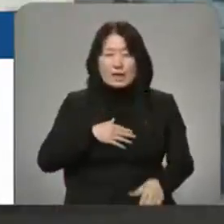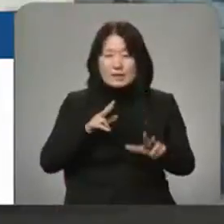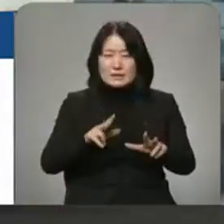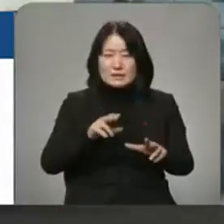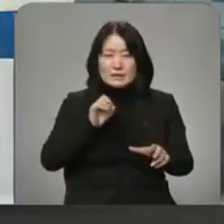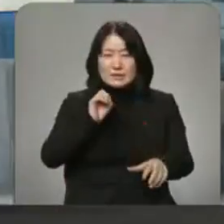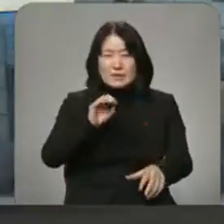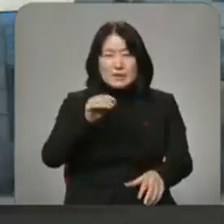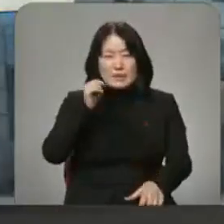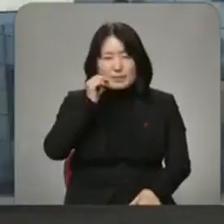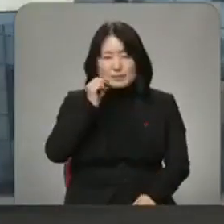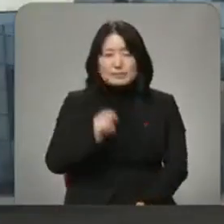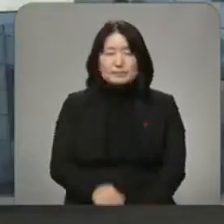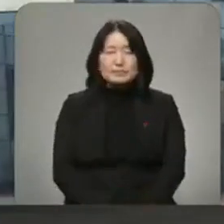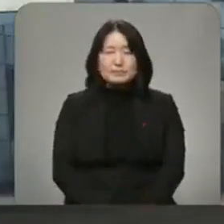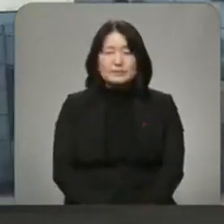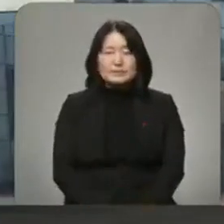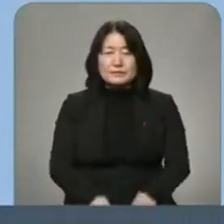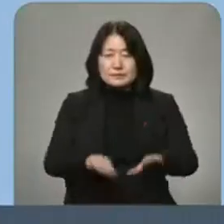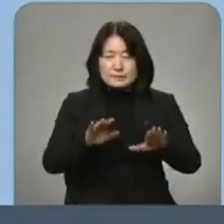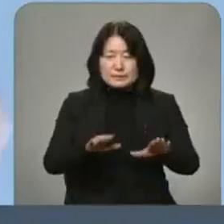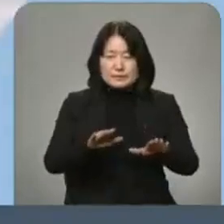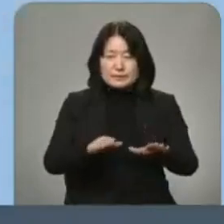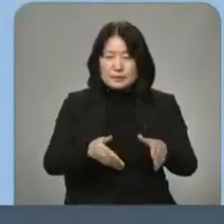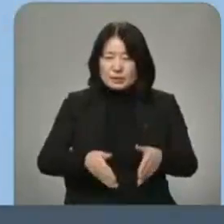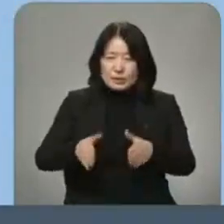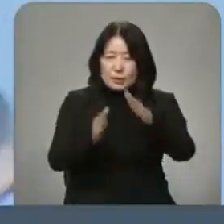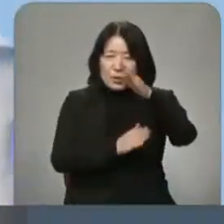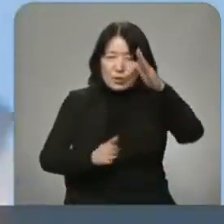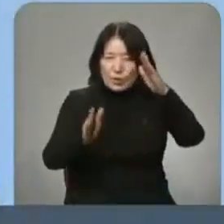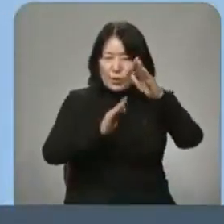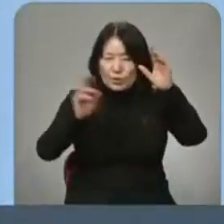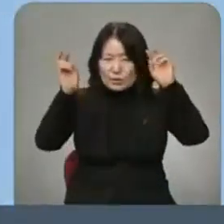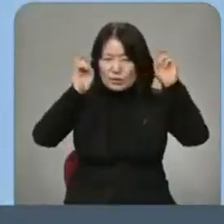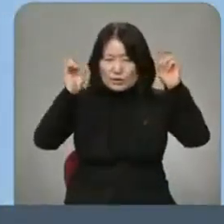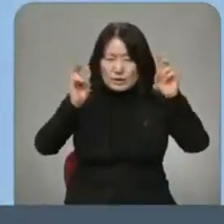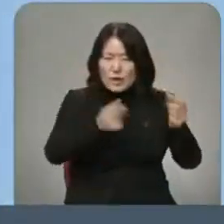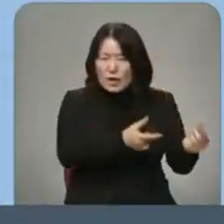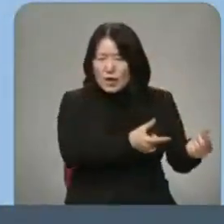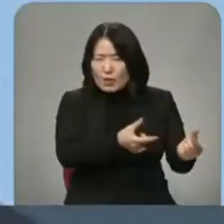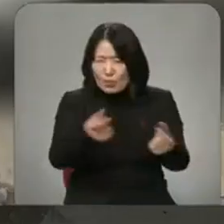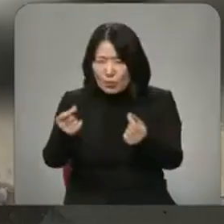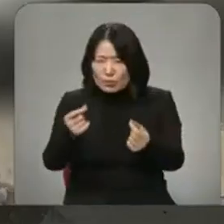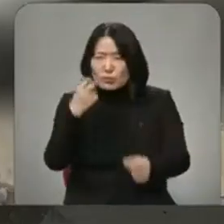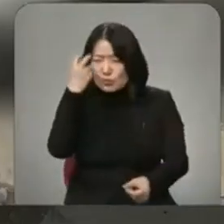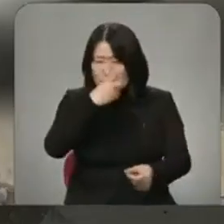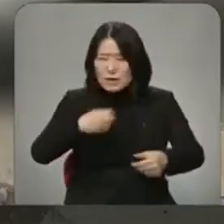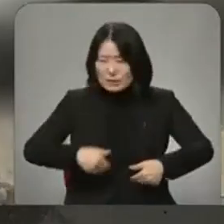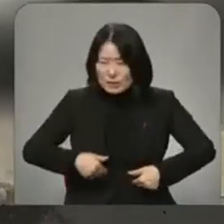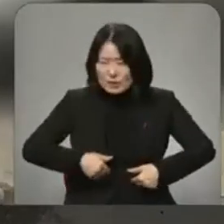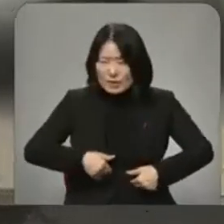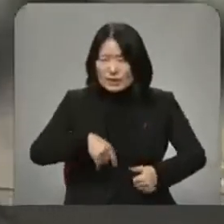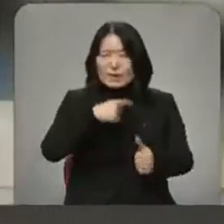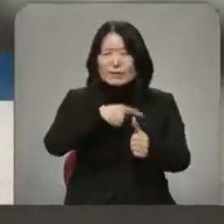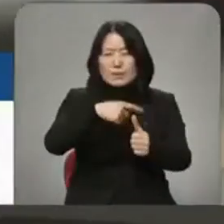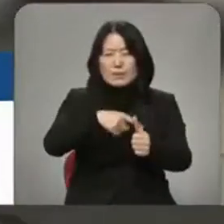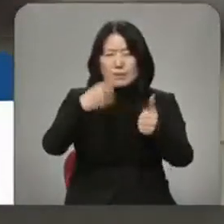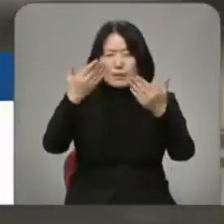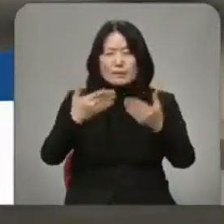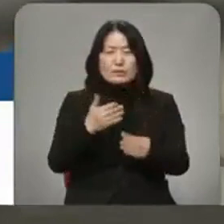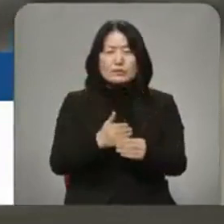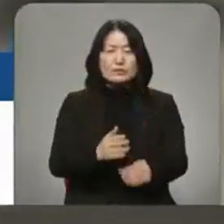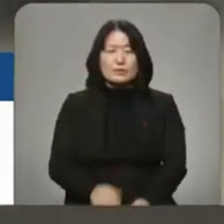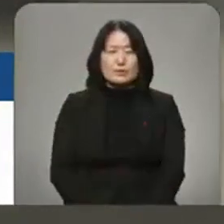얘기할까요? 이번 기회에 도공 전체에 대한 진상조사가 필요하다는 내부 비판도 나옵니다. 소수들 때문에 이